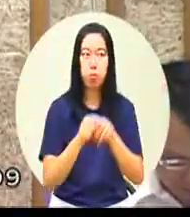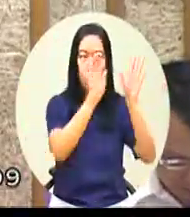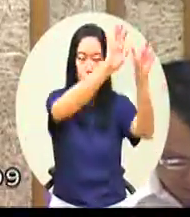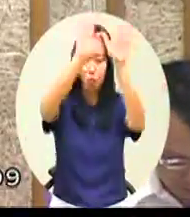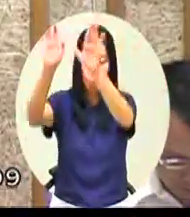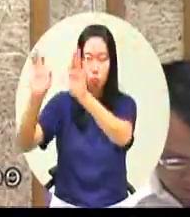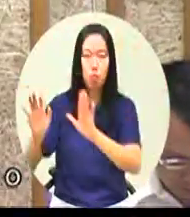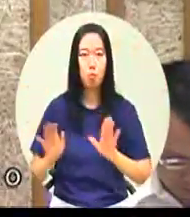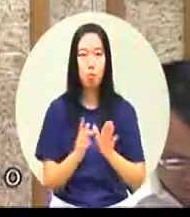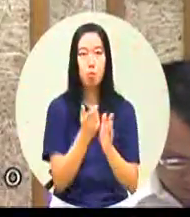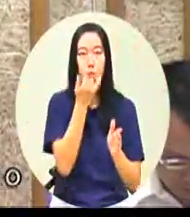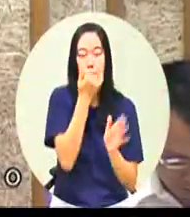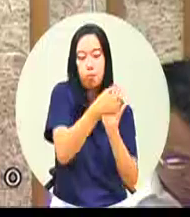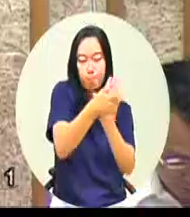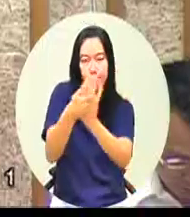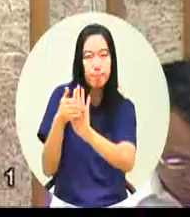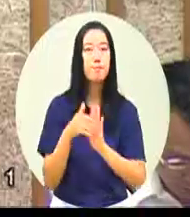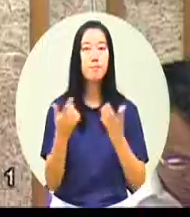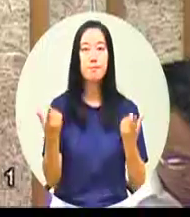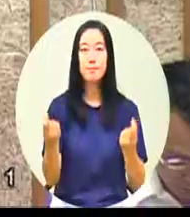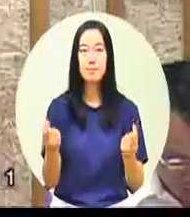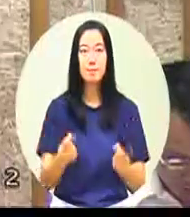这个沿海的灾害。